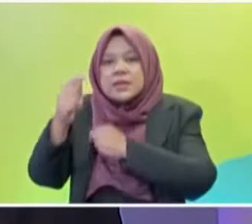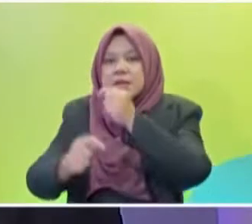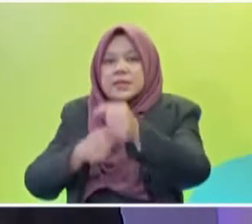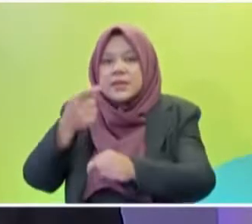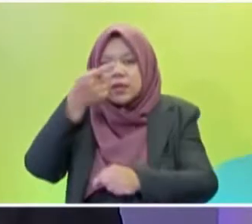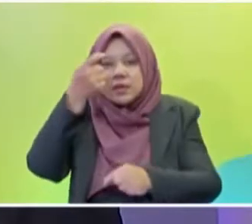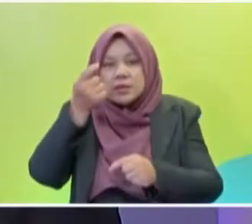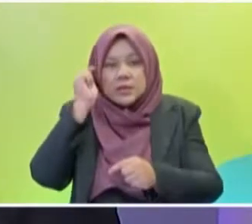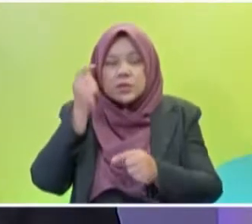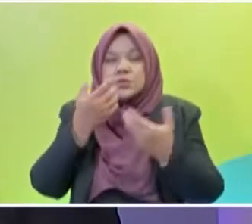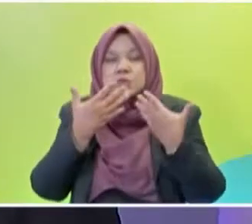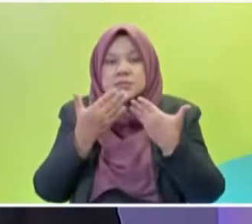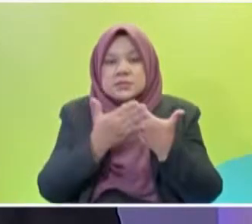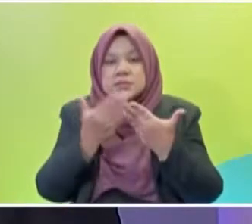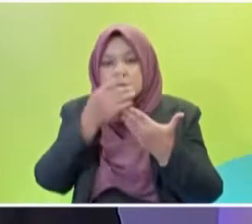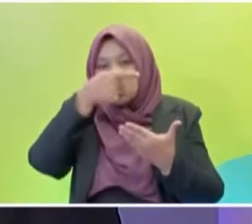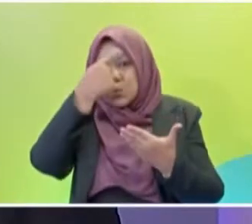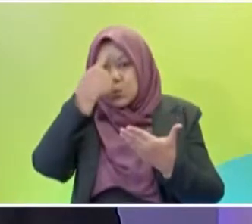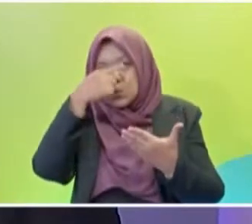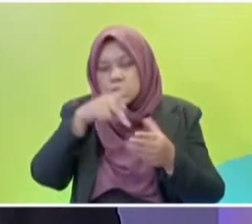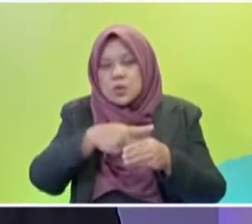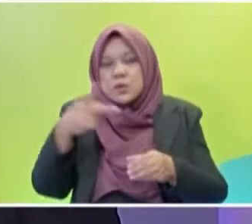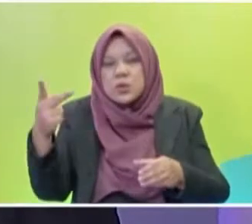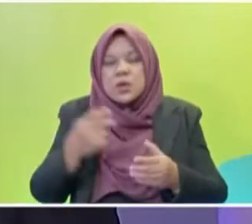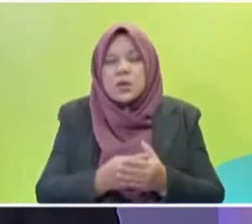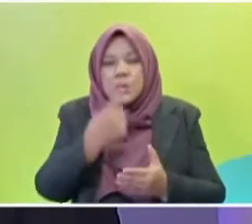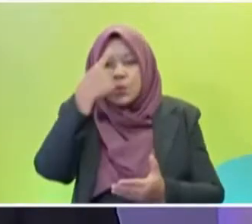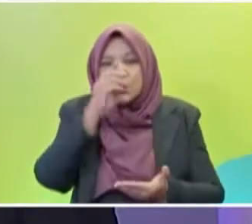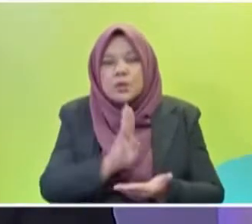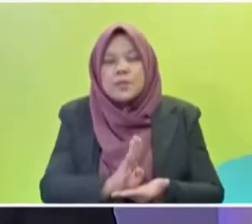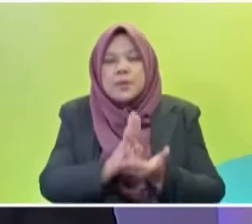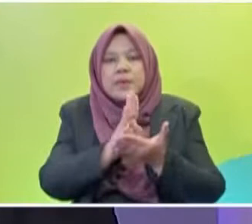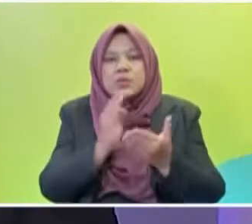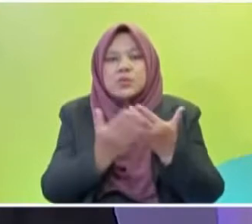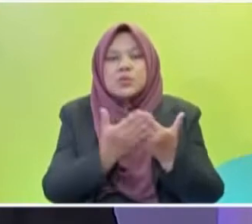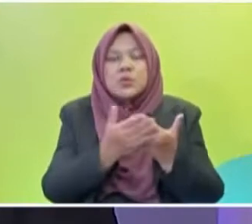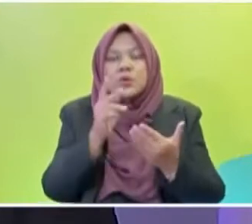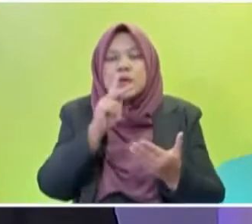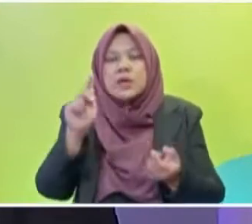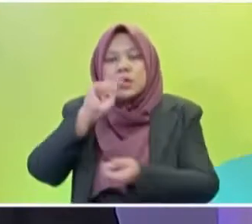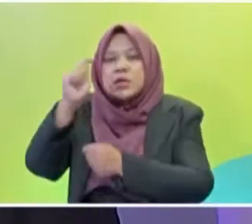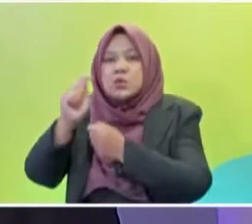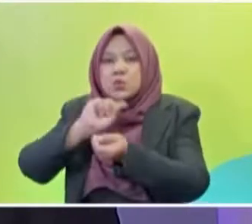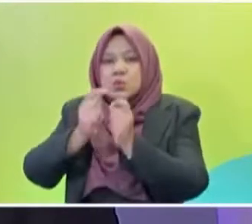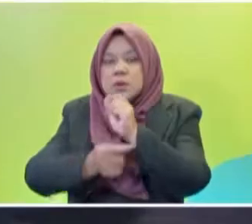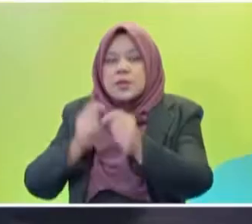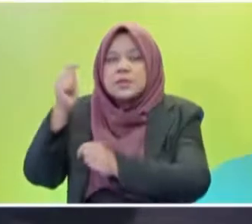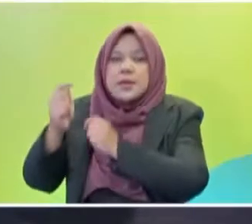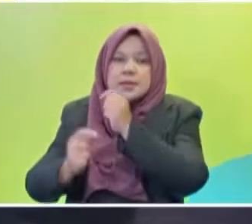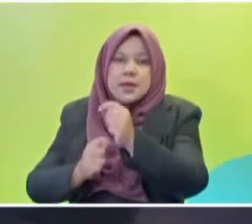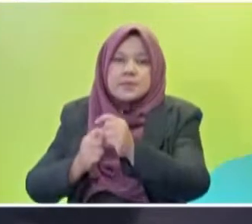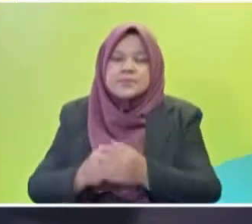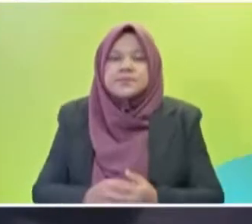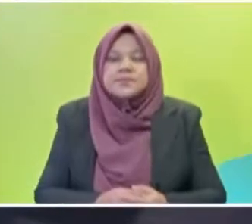dikeluarkan. Di situ dia digunakan untuk membantu dia supaya dia memudahkan untuk dia menukar tayar tadi. Okey. Kat